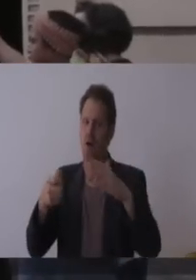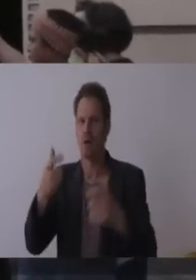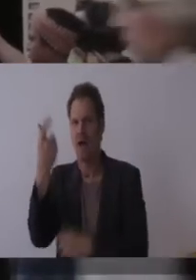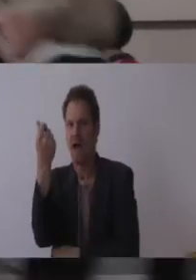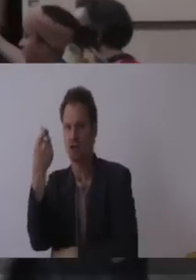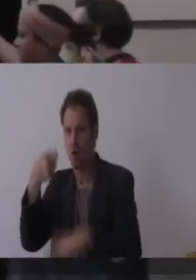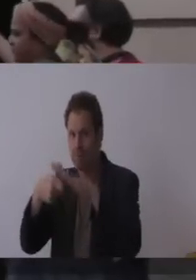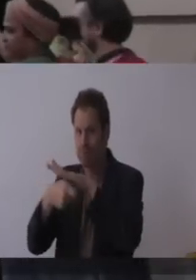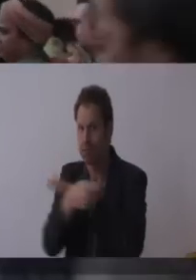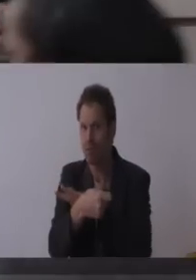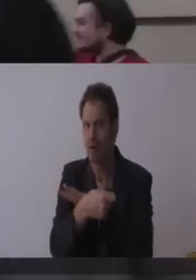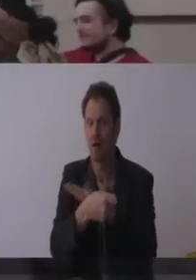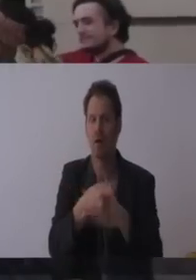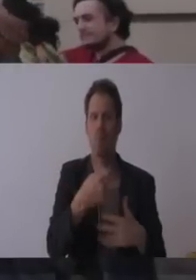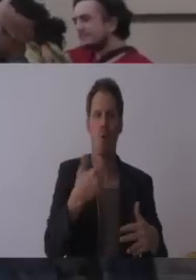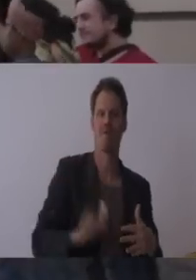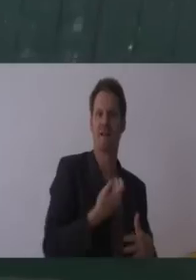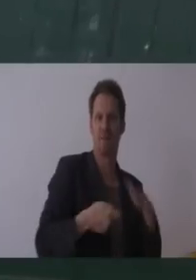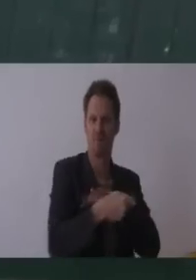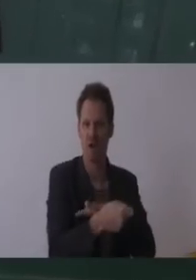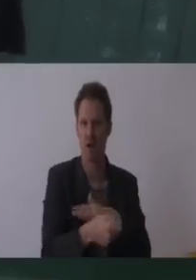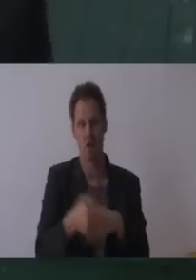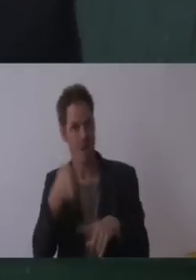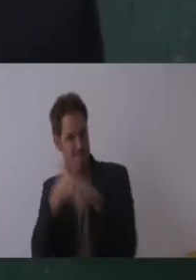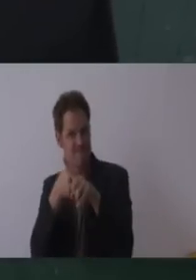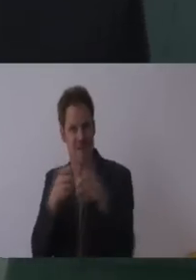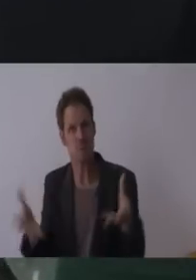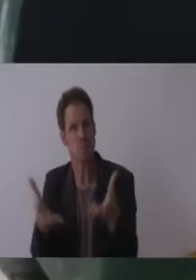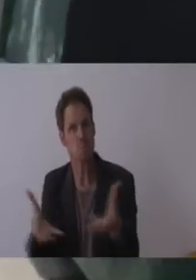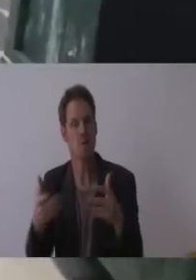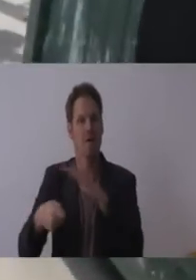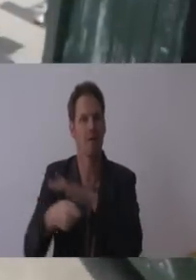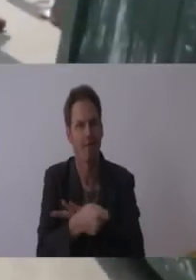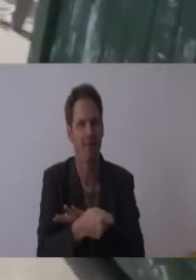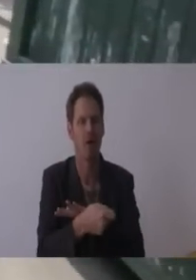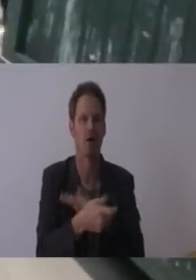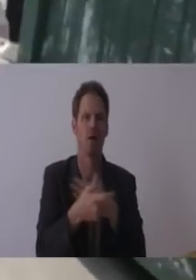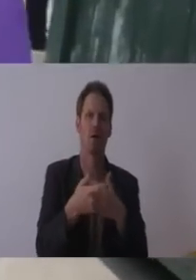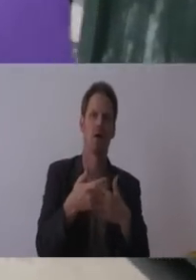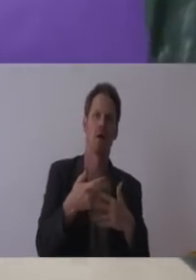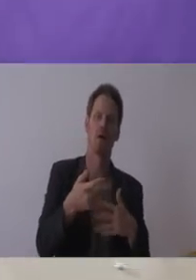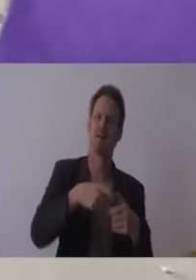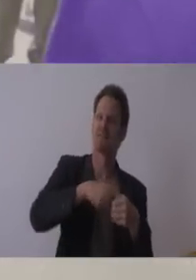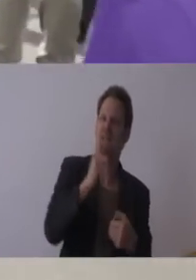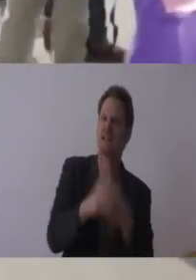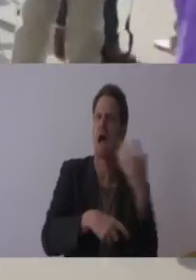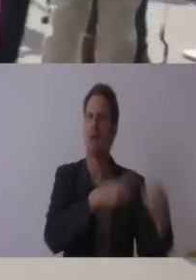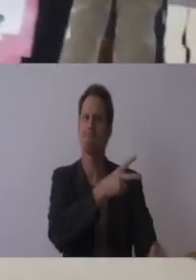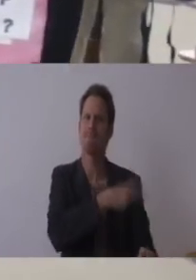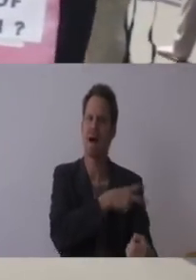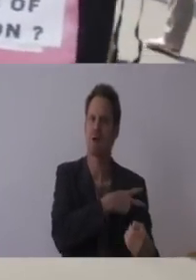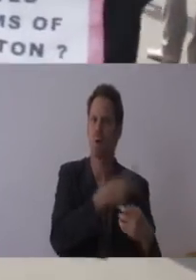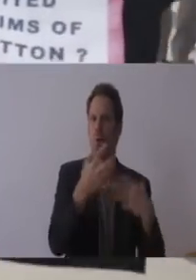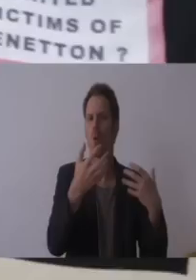été constitué à l'initiative et sous la pression de la mobilisation. Il comprend des